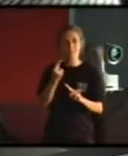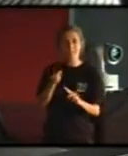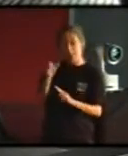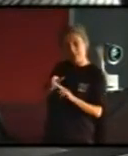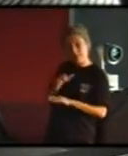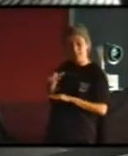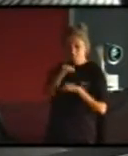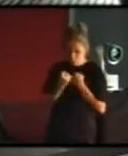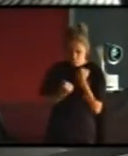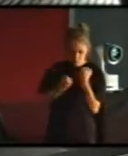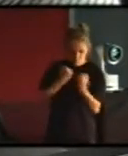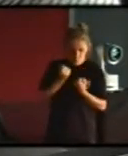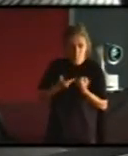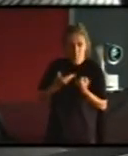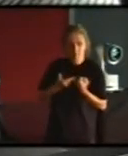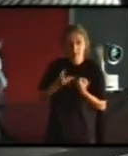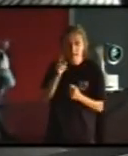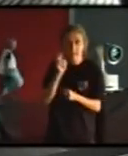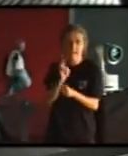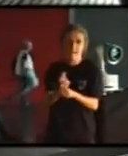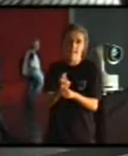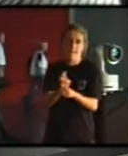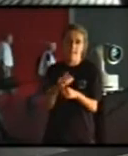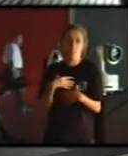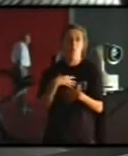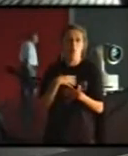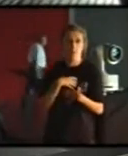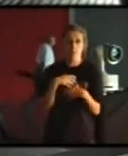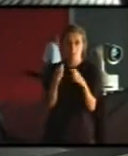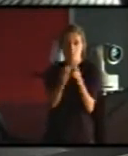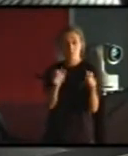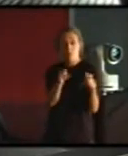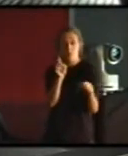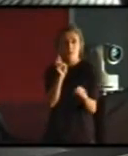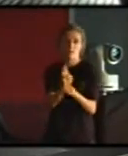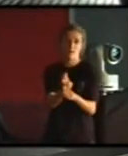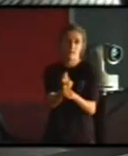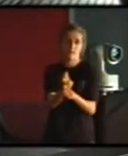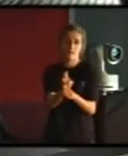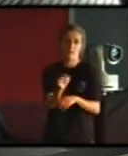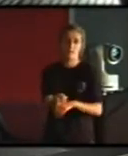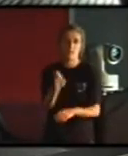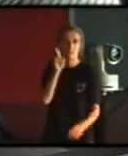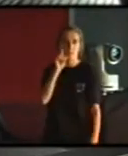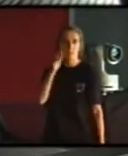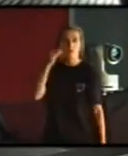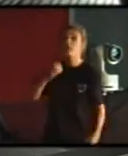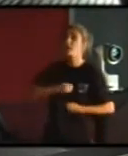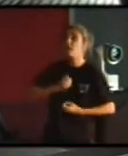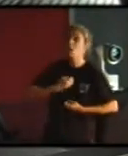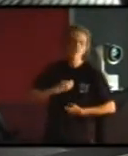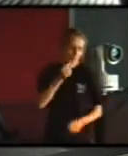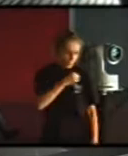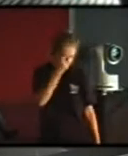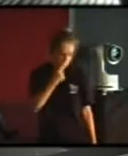souffert, qui disaient, il faut garder le lieu d'angoisse, il faut garder ce lieu, parce qu'après, on ne croira plus que ça a